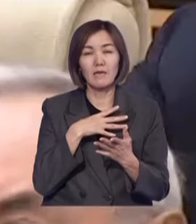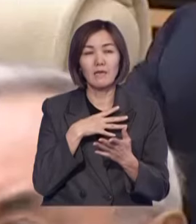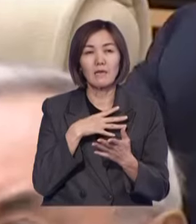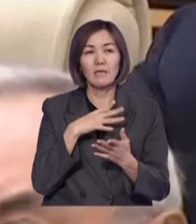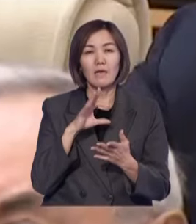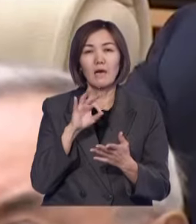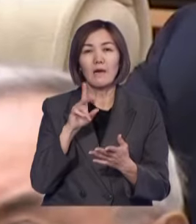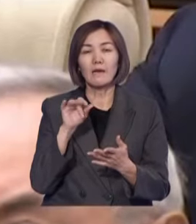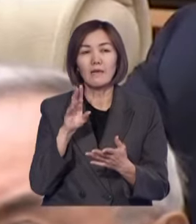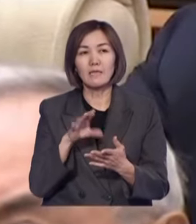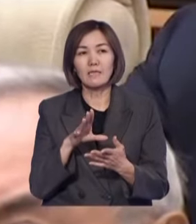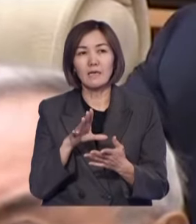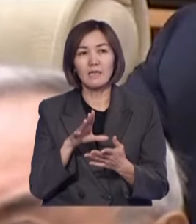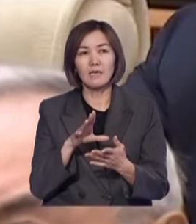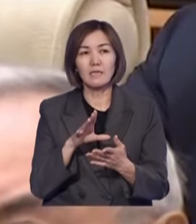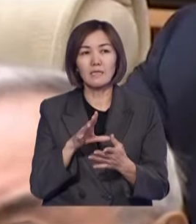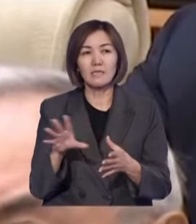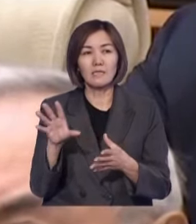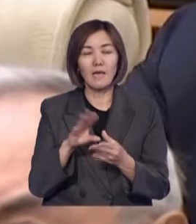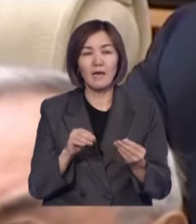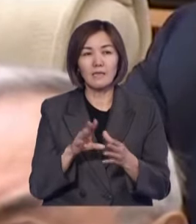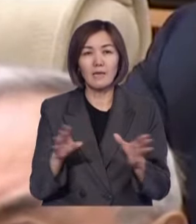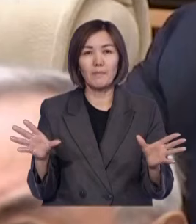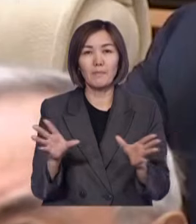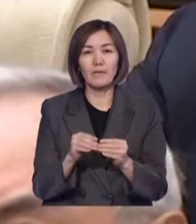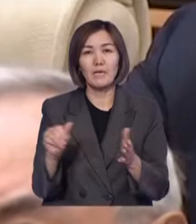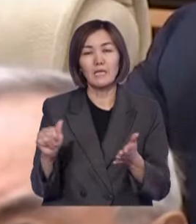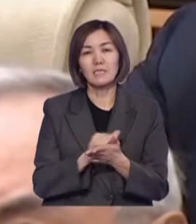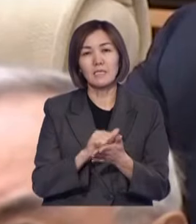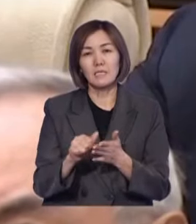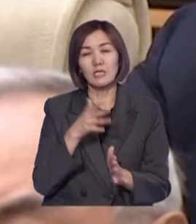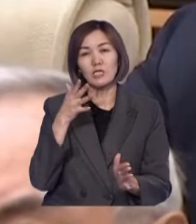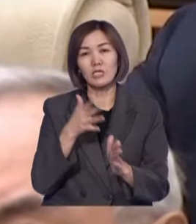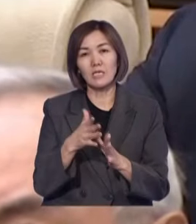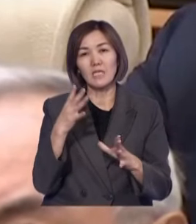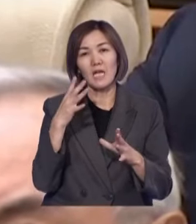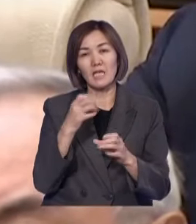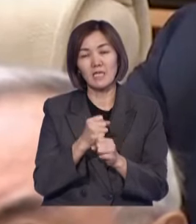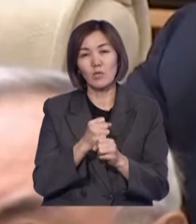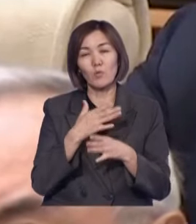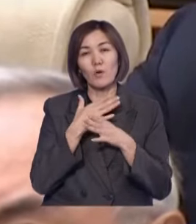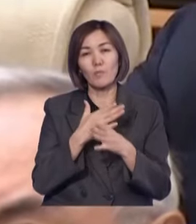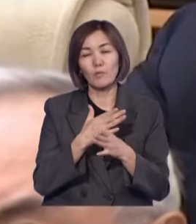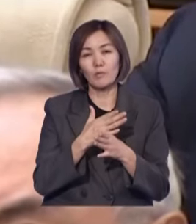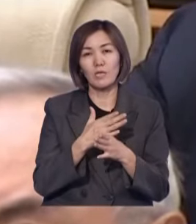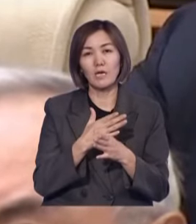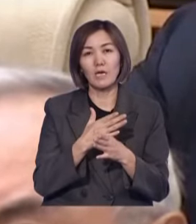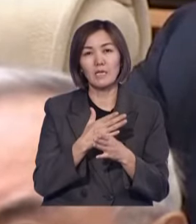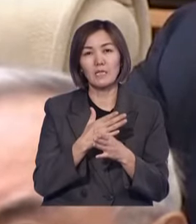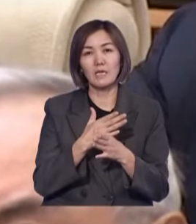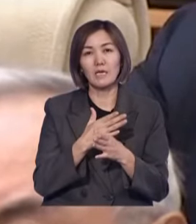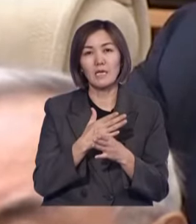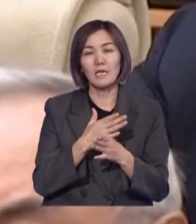Органикалық өнім өндірушілерді біріктірудің тағы бір нысаны сертификаттау шығындарын азайтуға бағытталған өндірістің сәйкестігін